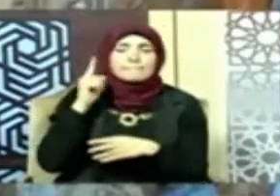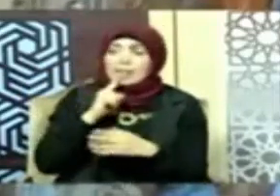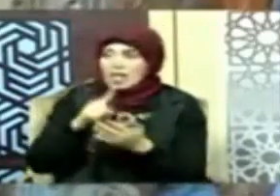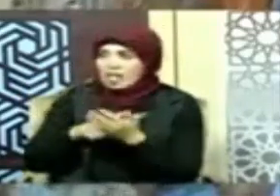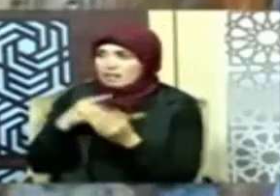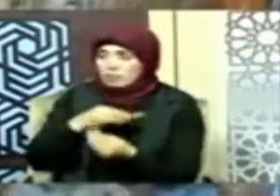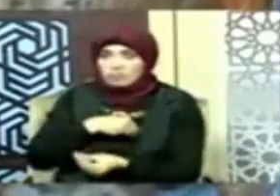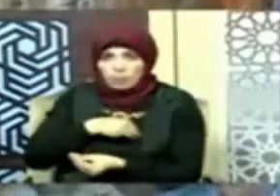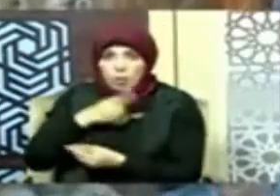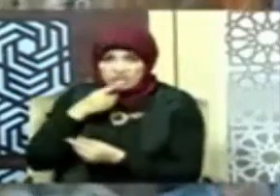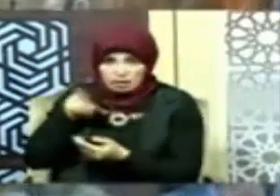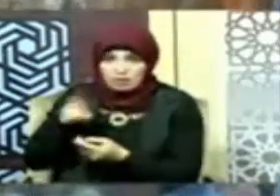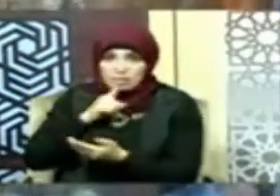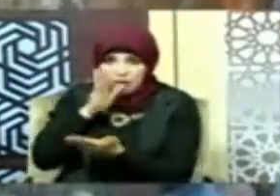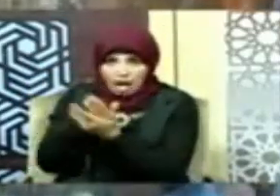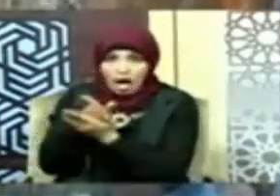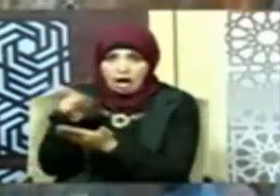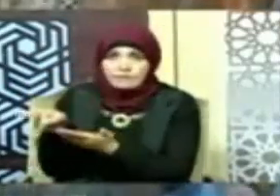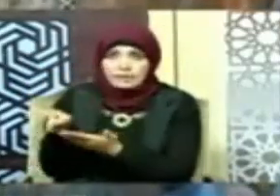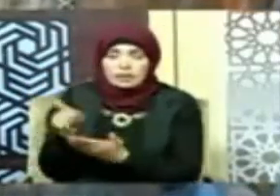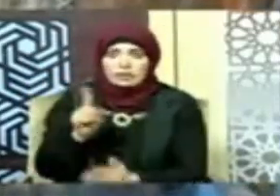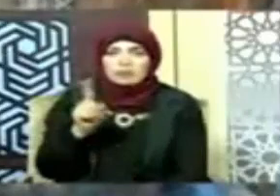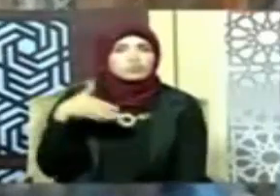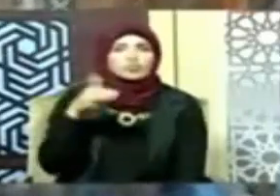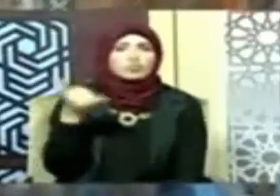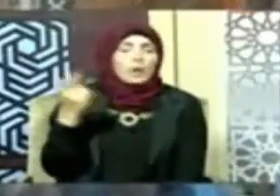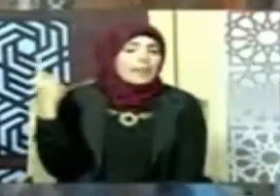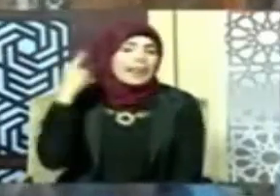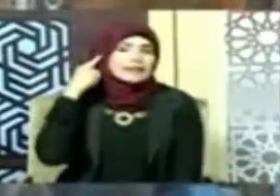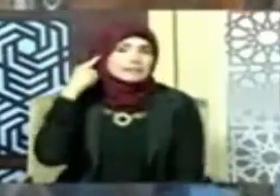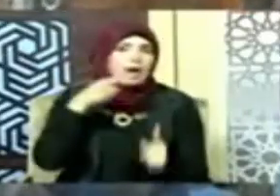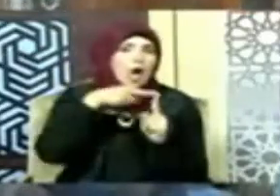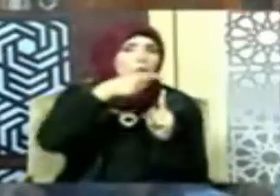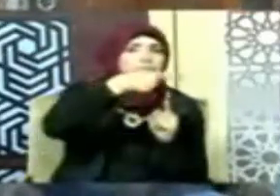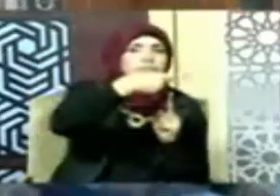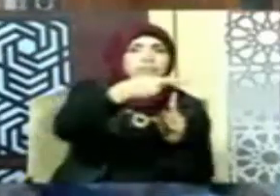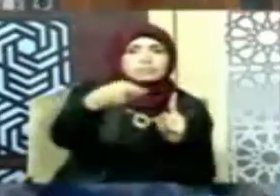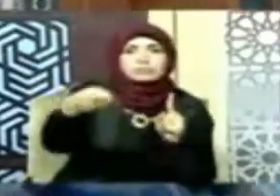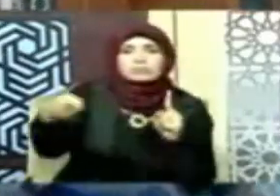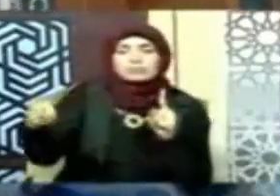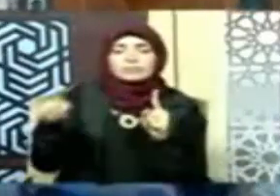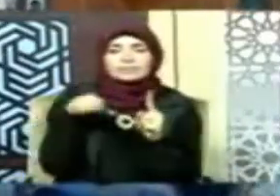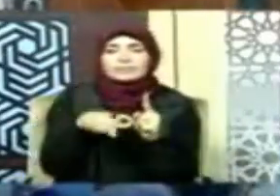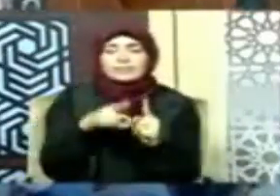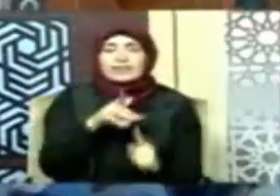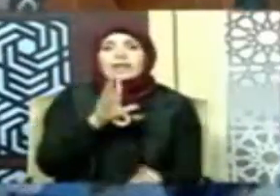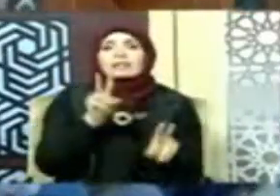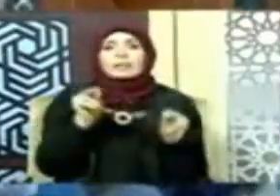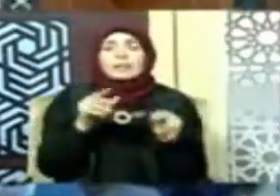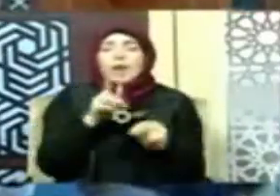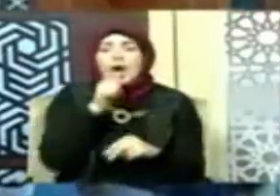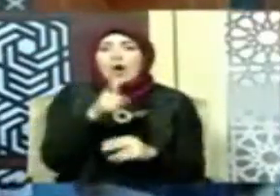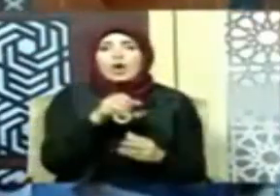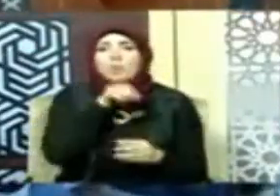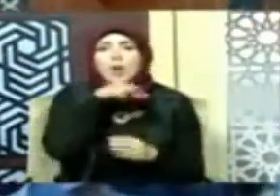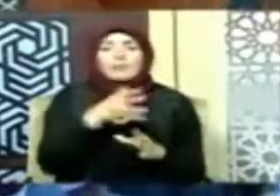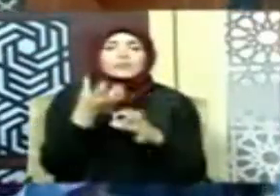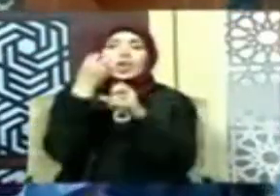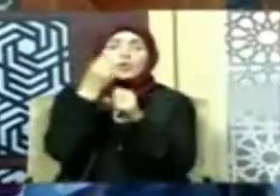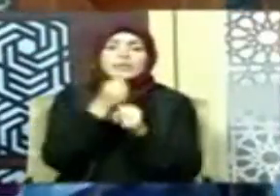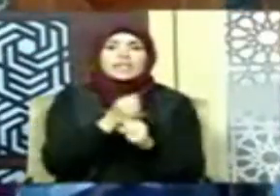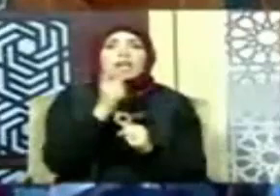أو تتحقق فكما قال صلى الله عليه وسلم: وإن الرجل لا